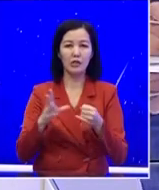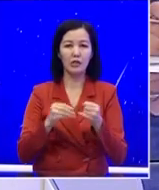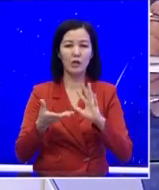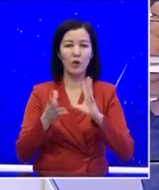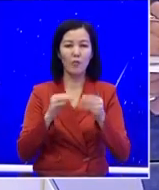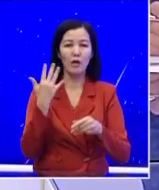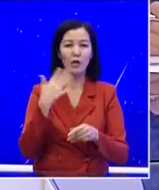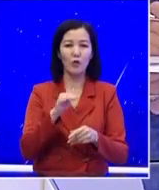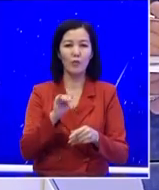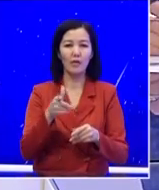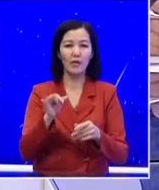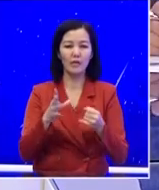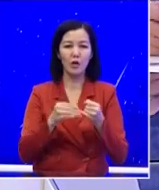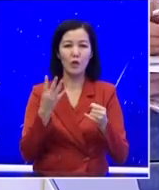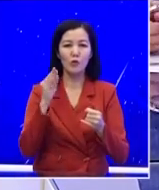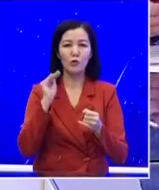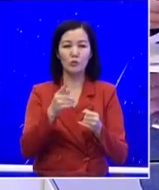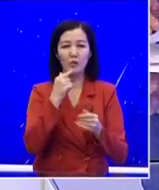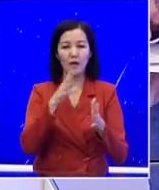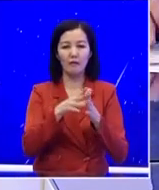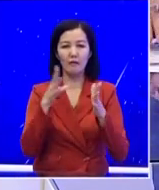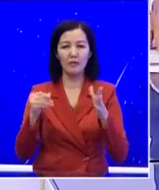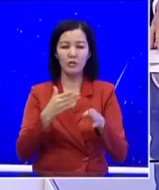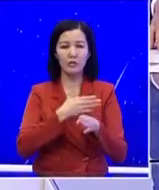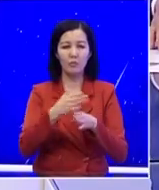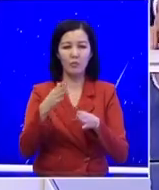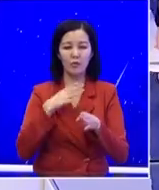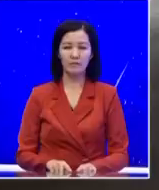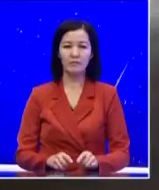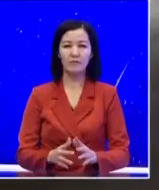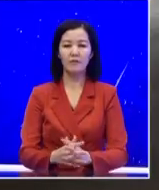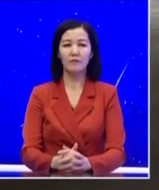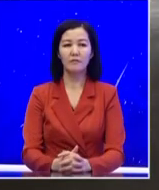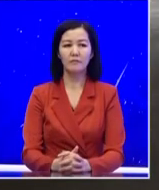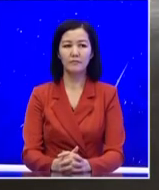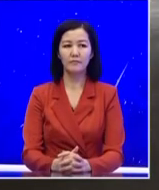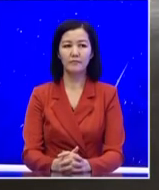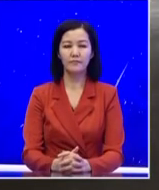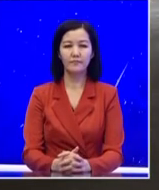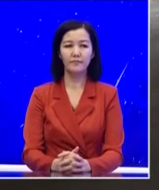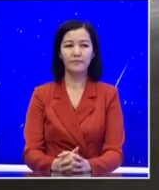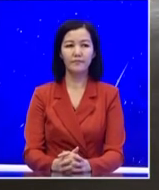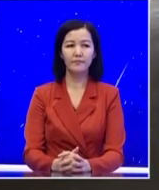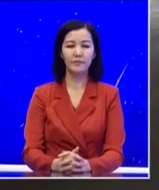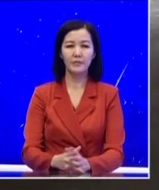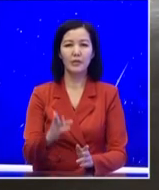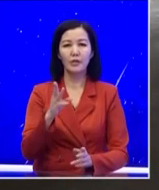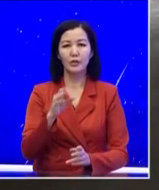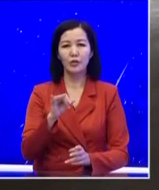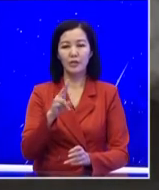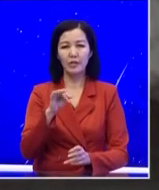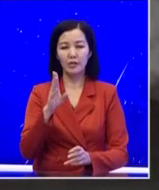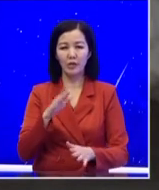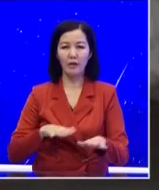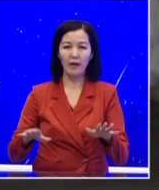гектар, оның 3 мың гектары қант қызылшасына бөлінді. Хильниченко ИК командиттік серіктестігі